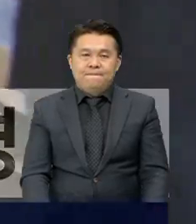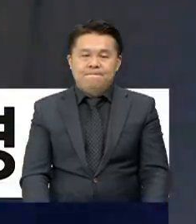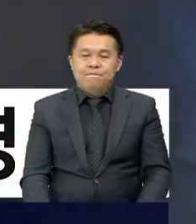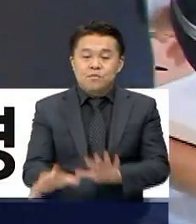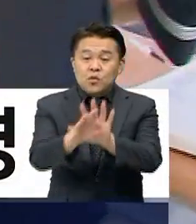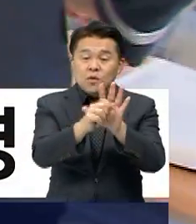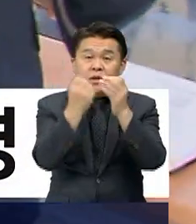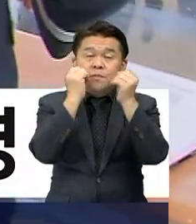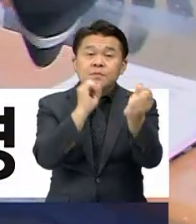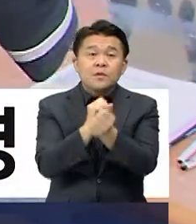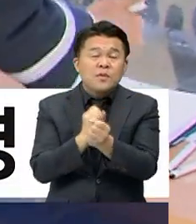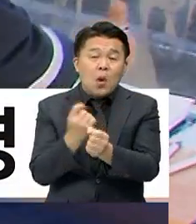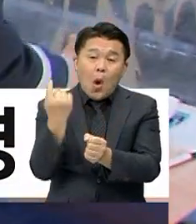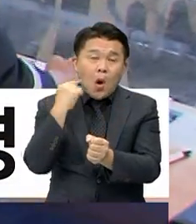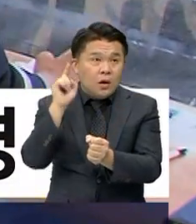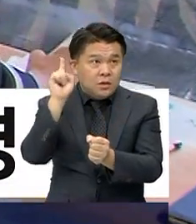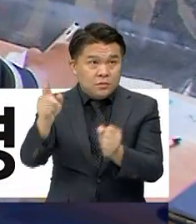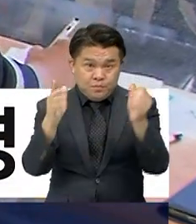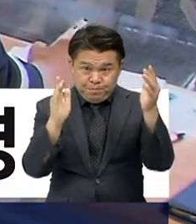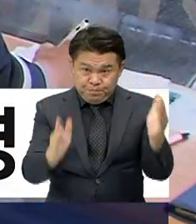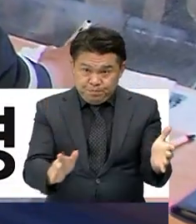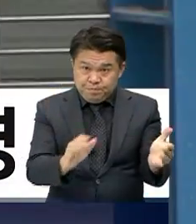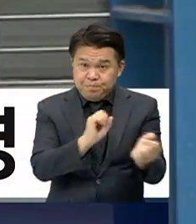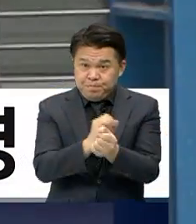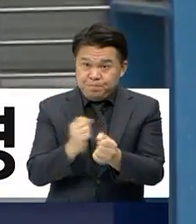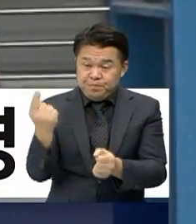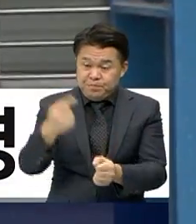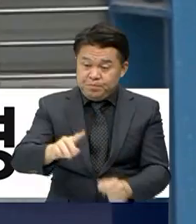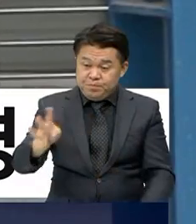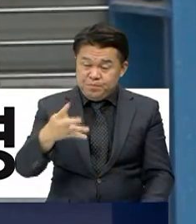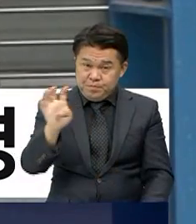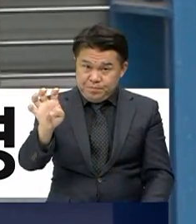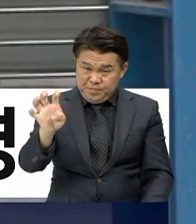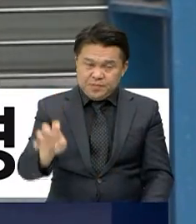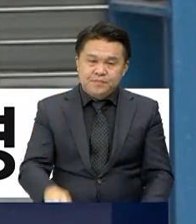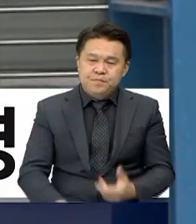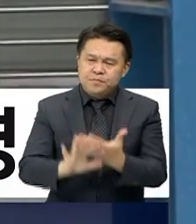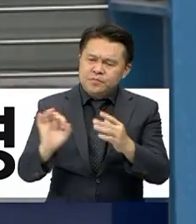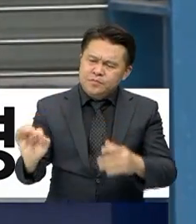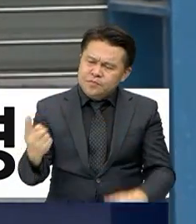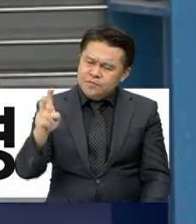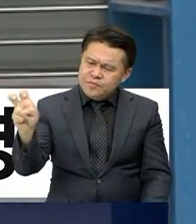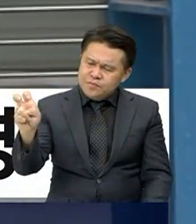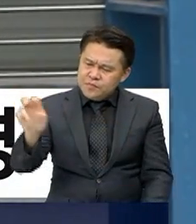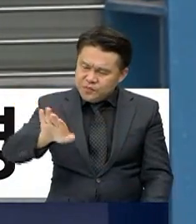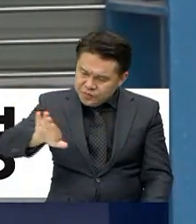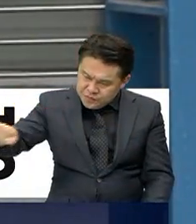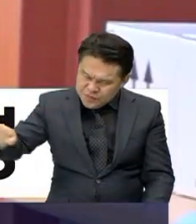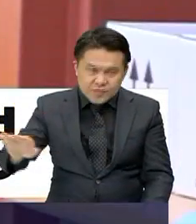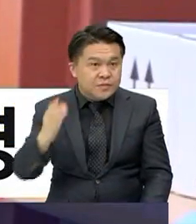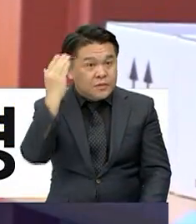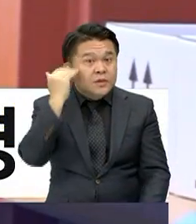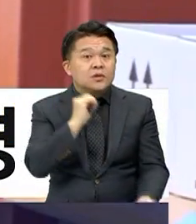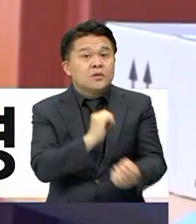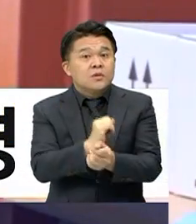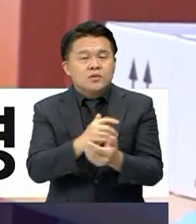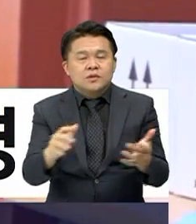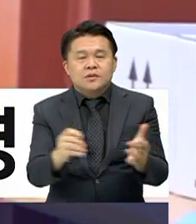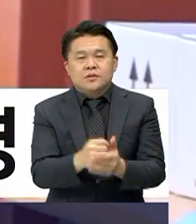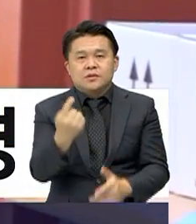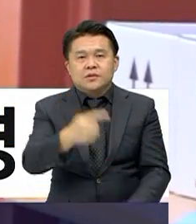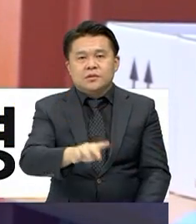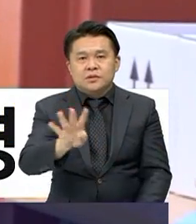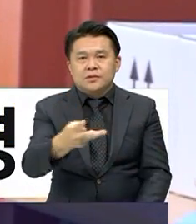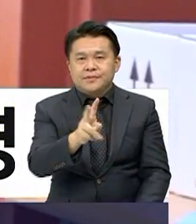코로나19 신규 확진자는 어제 하루 1,440명 나왔습니다. 해외 유입 사례 20명을 제외한 1,420명이